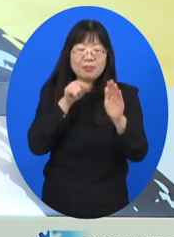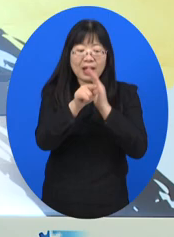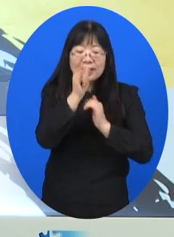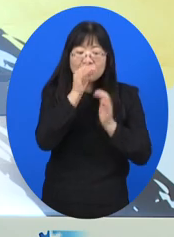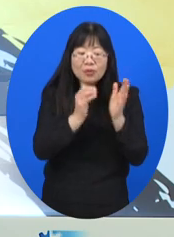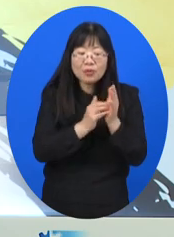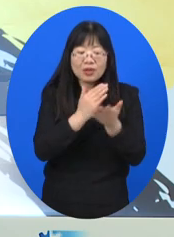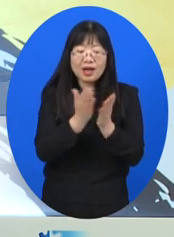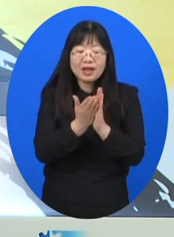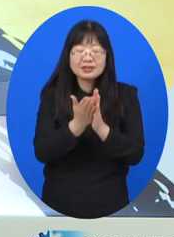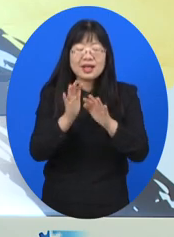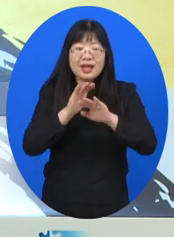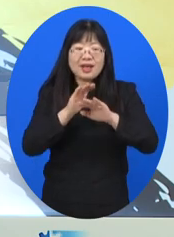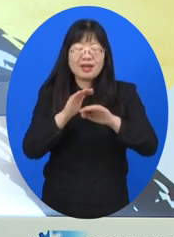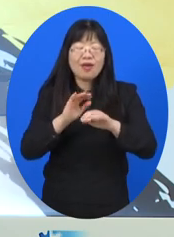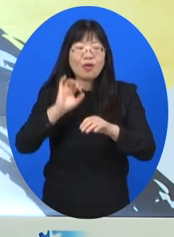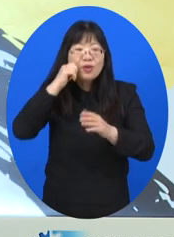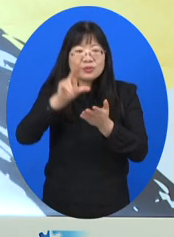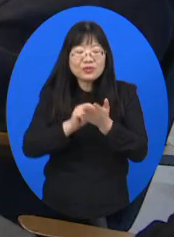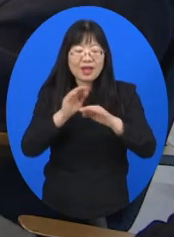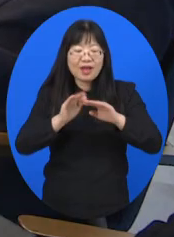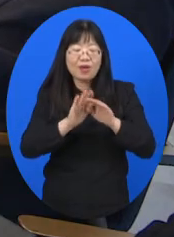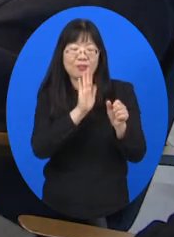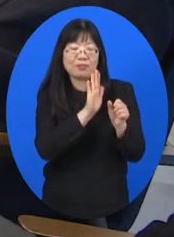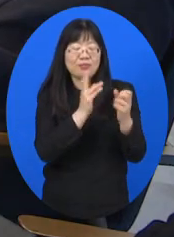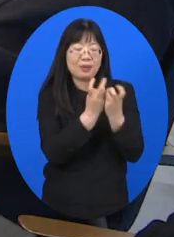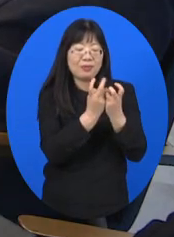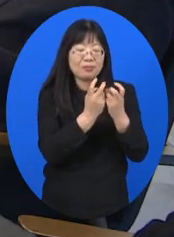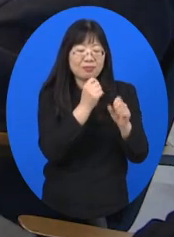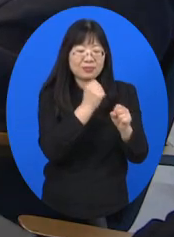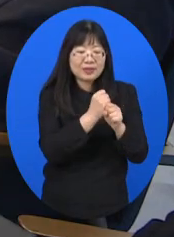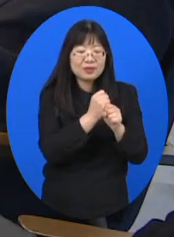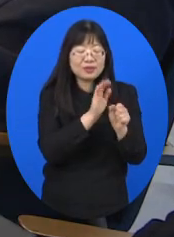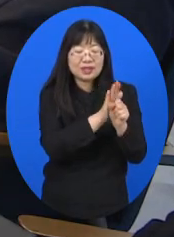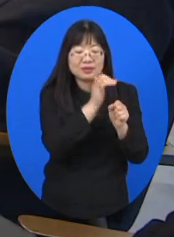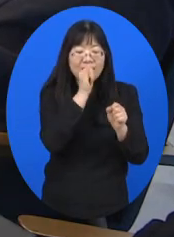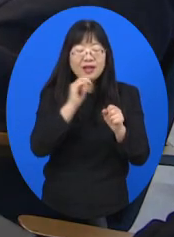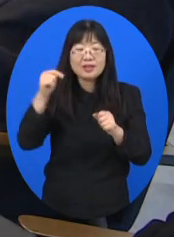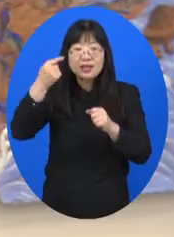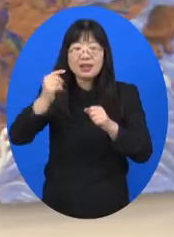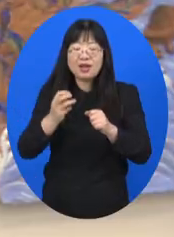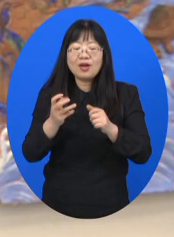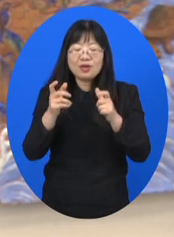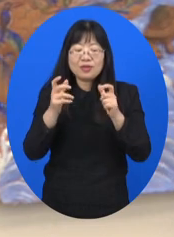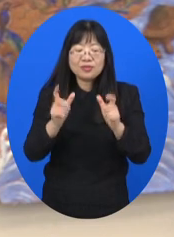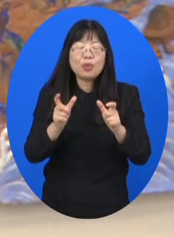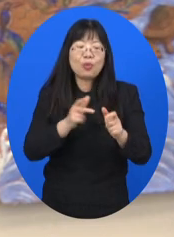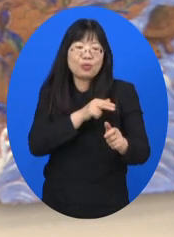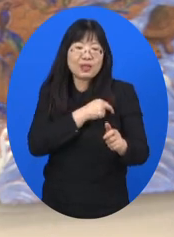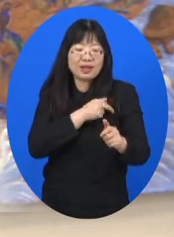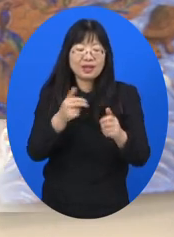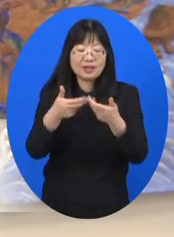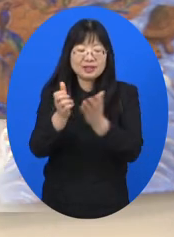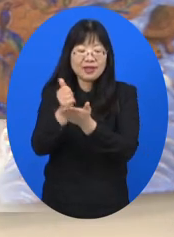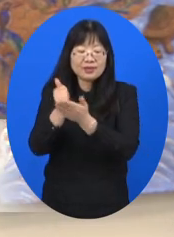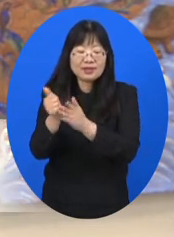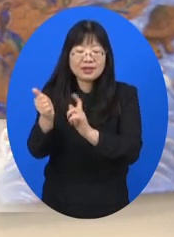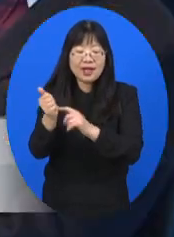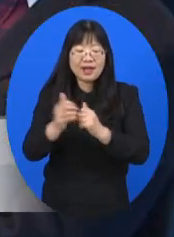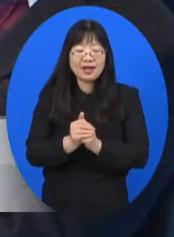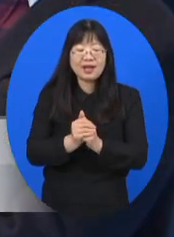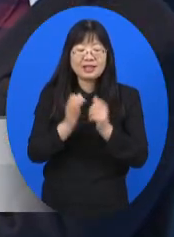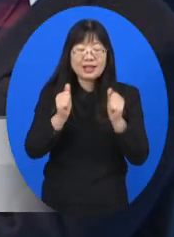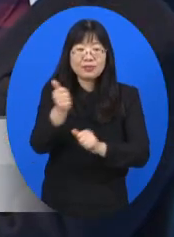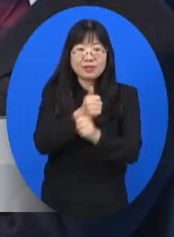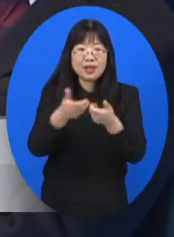애로사항도 해결할 수 있는 방법을 만들어서 여러분을 돕도록 하겠습니다. 다음 날엔 도의회 의장단, 상임위원장단과 신년 오찬